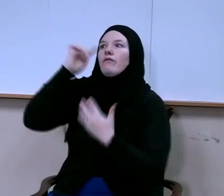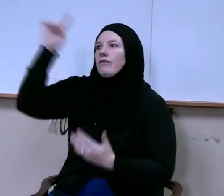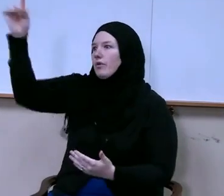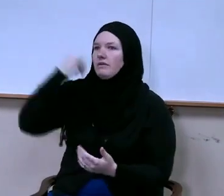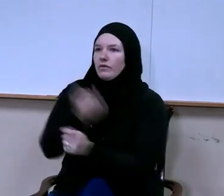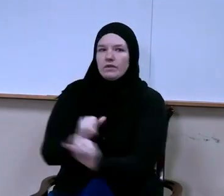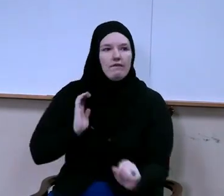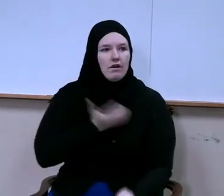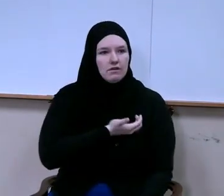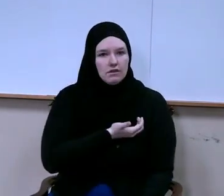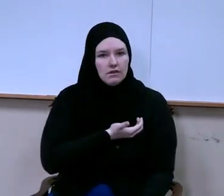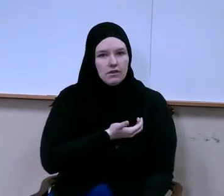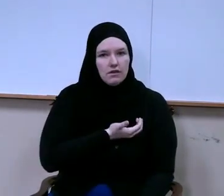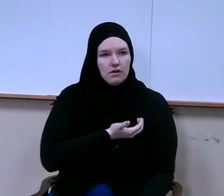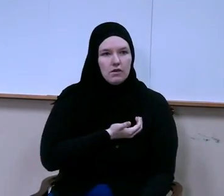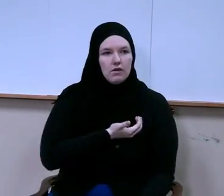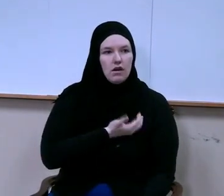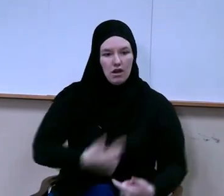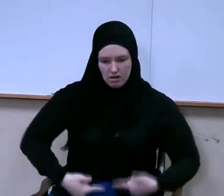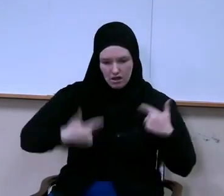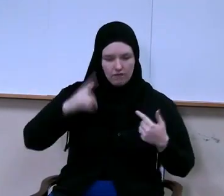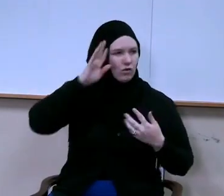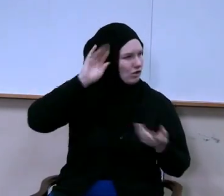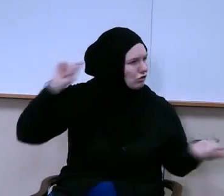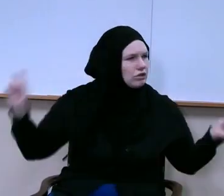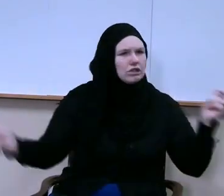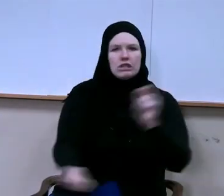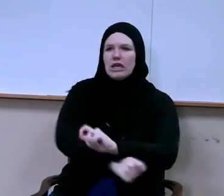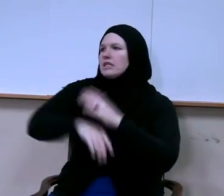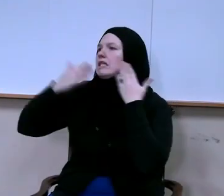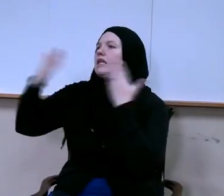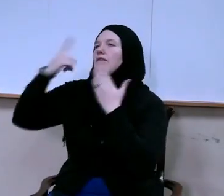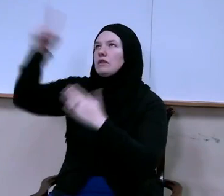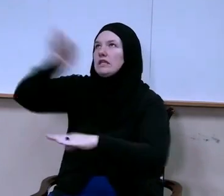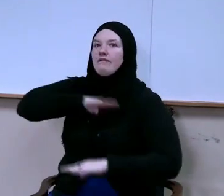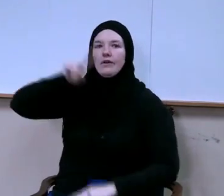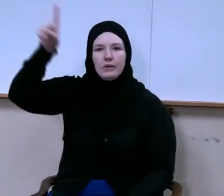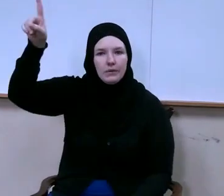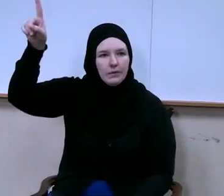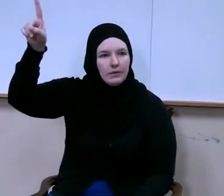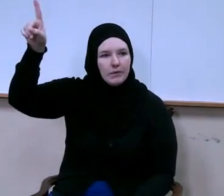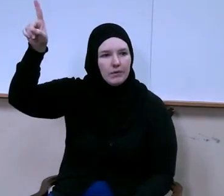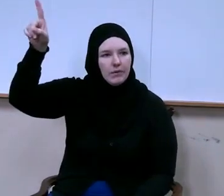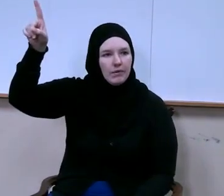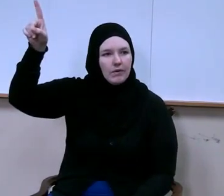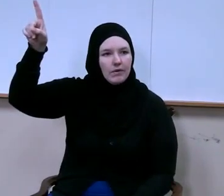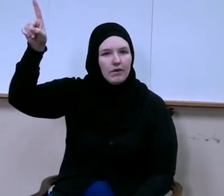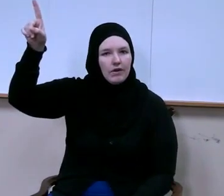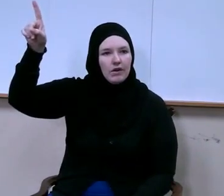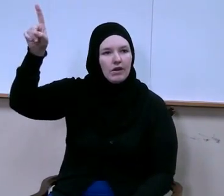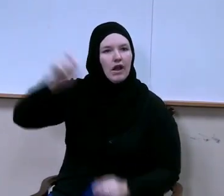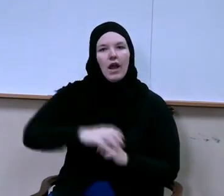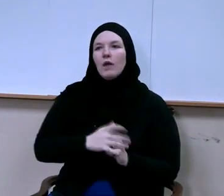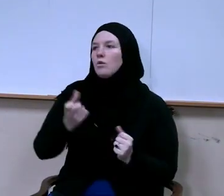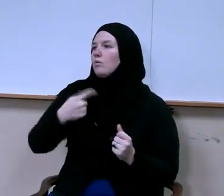لَنَكُونَنَّ مِنَ الشَّاكِرِينَ. Which means, we will turn our life around to please you and to show you how